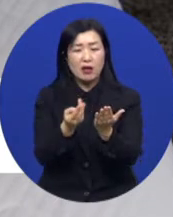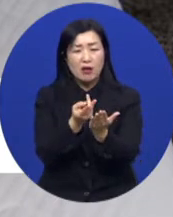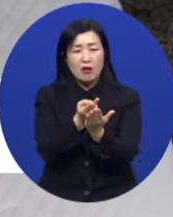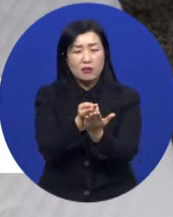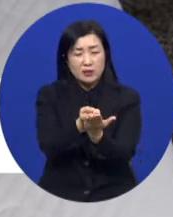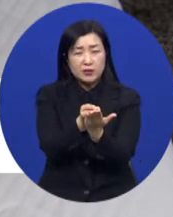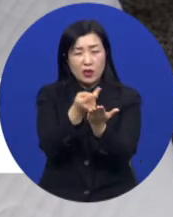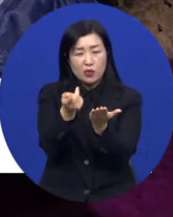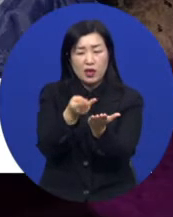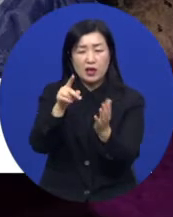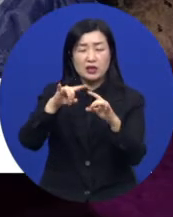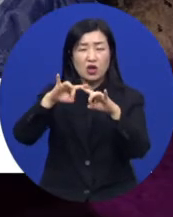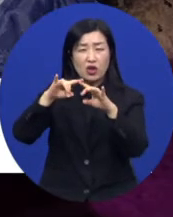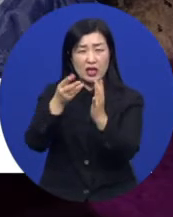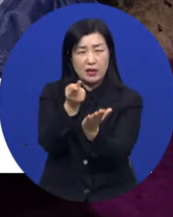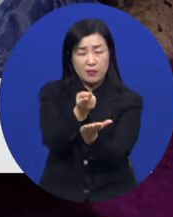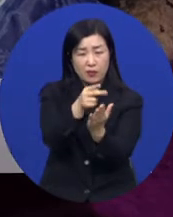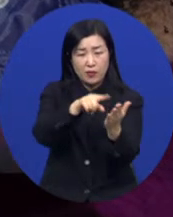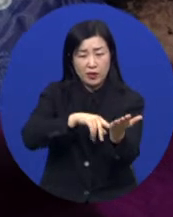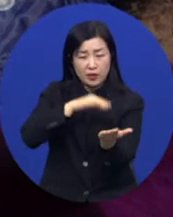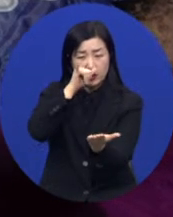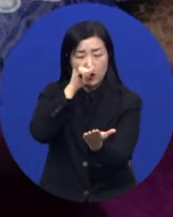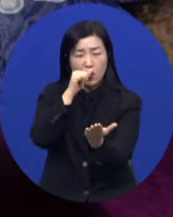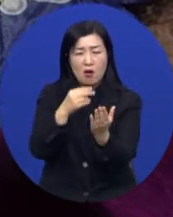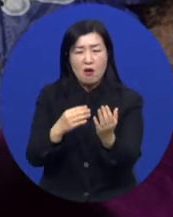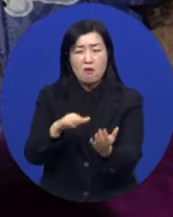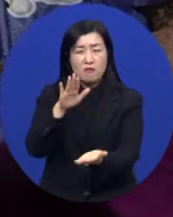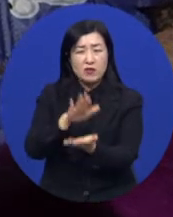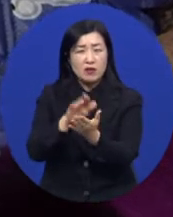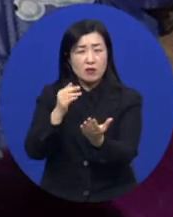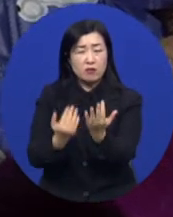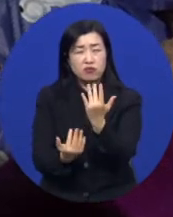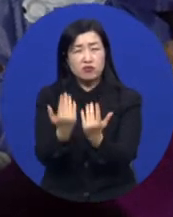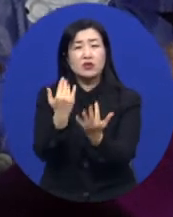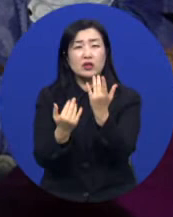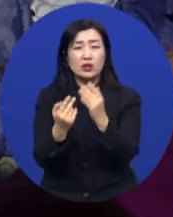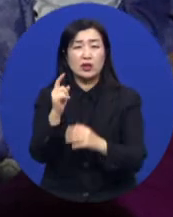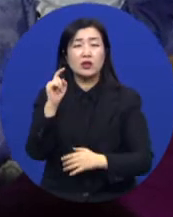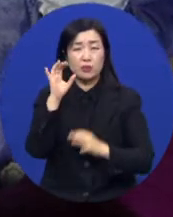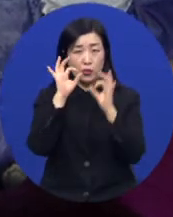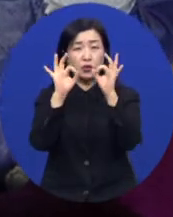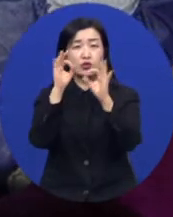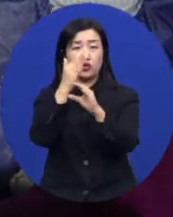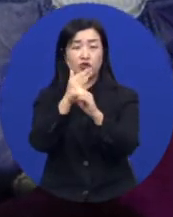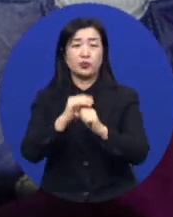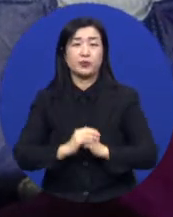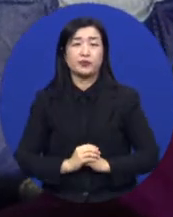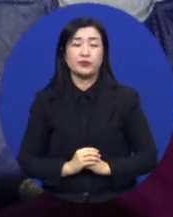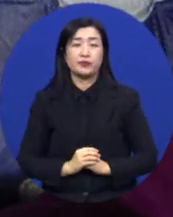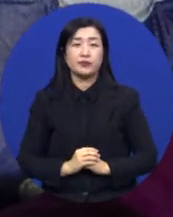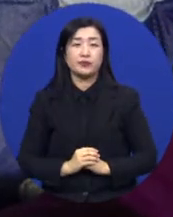전기장판을 울려 놓고 잠을 자면서 축적된 열에 의해 불이 난 것으로 보고 있습니다